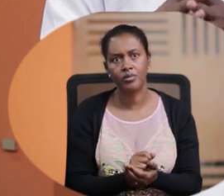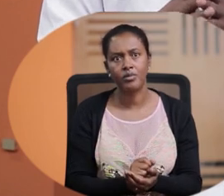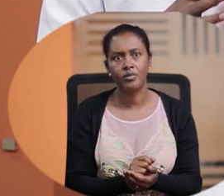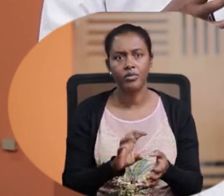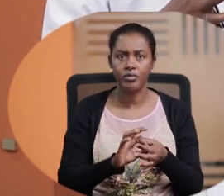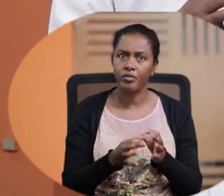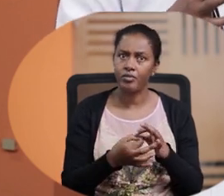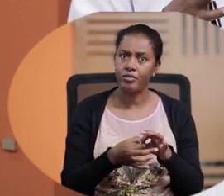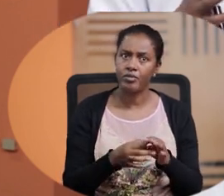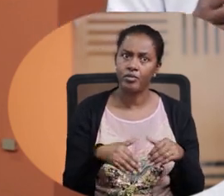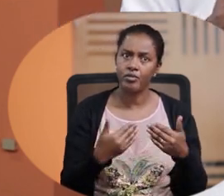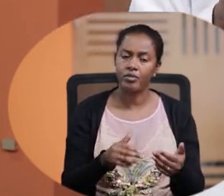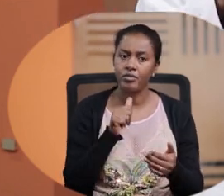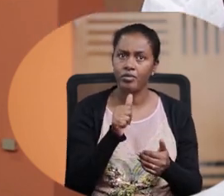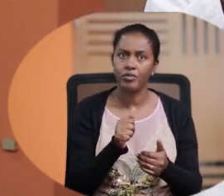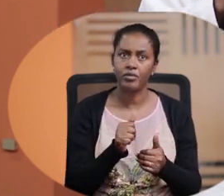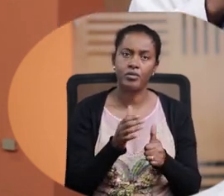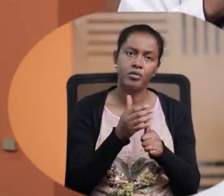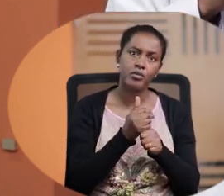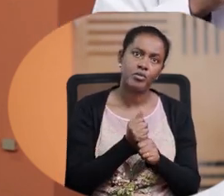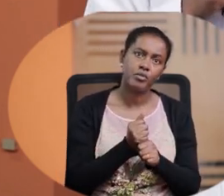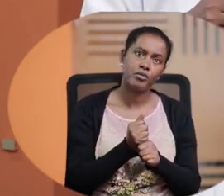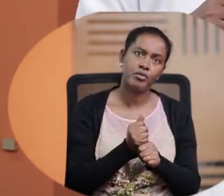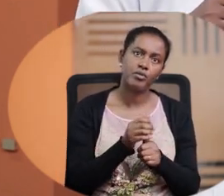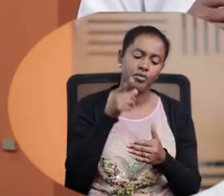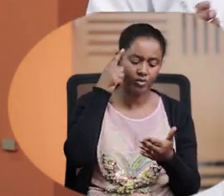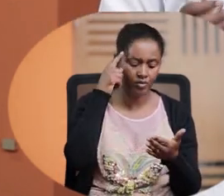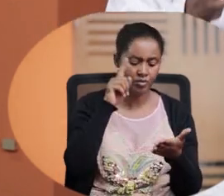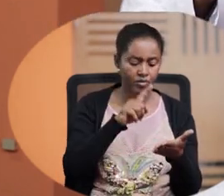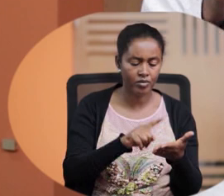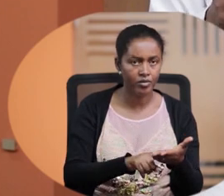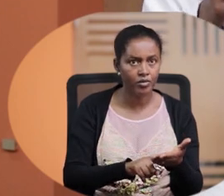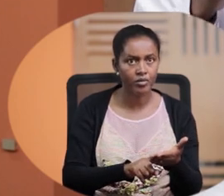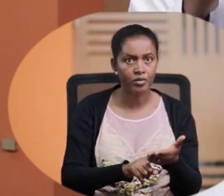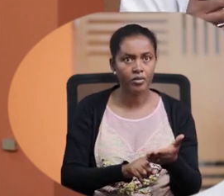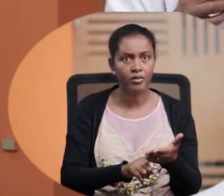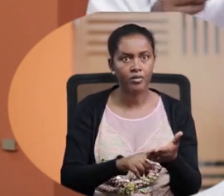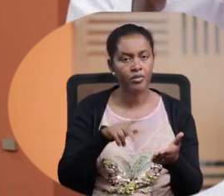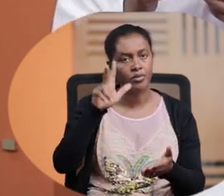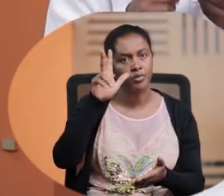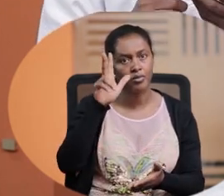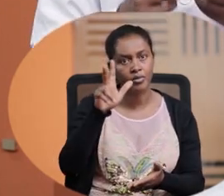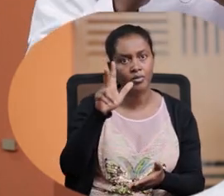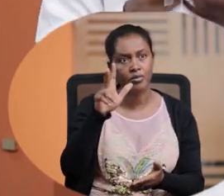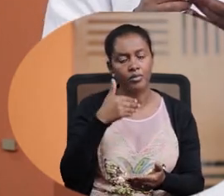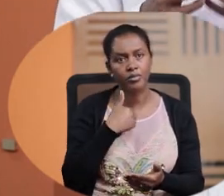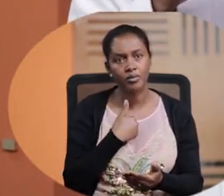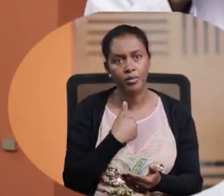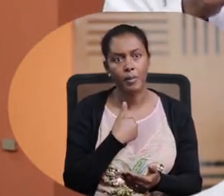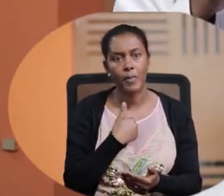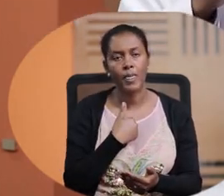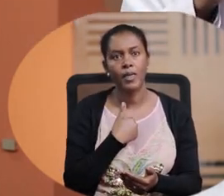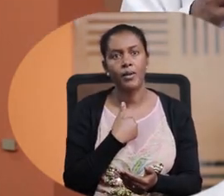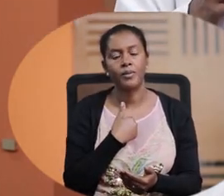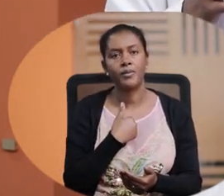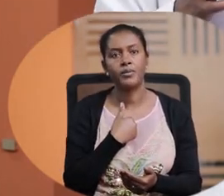osoo hin kennin dura boqonnaan kun kaayyoowwan gooroo 3 fi mata dureewwan gurguddoo yookaan mata dureewwan ijoo ta'an